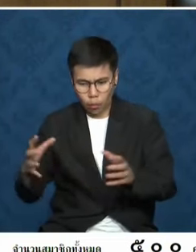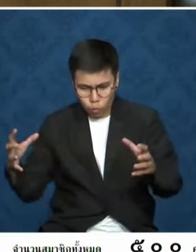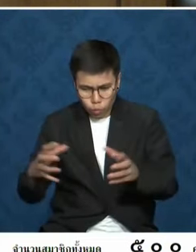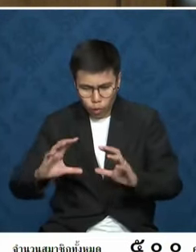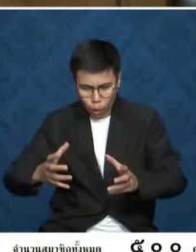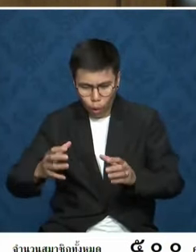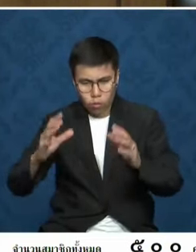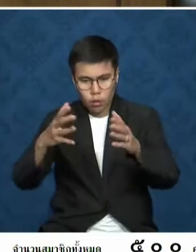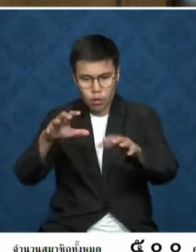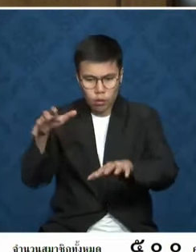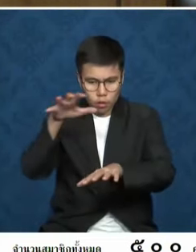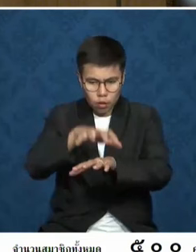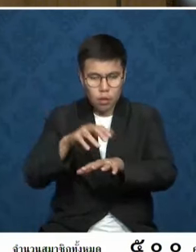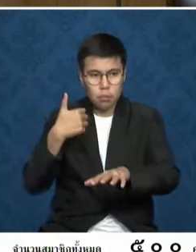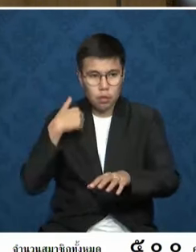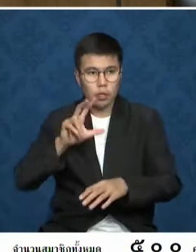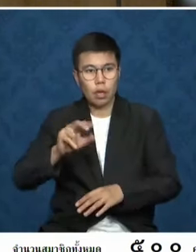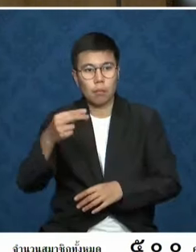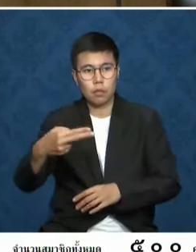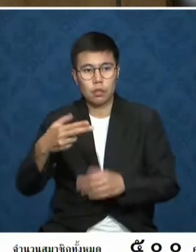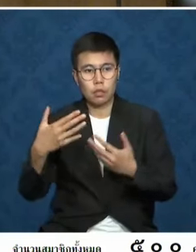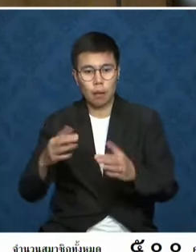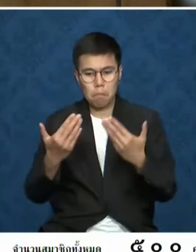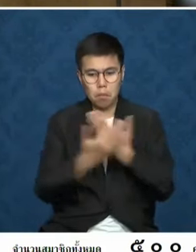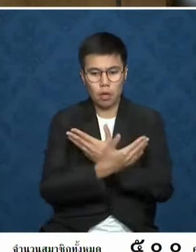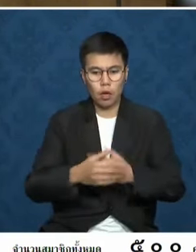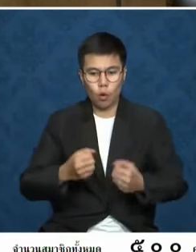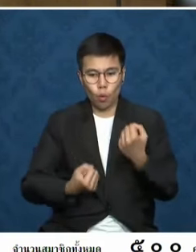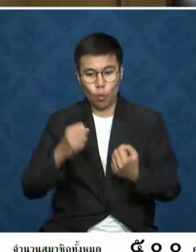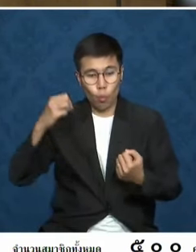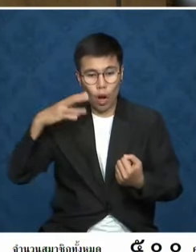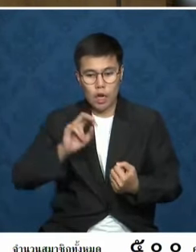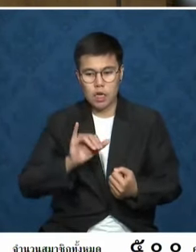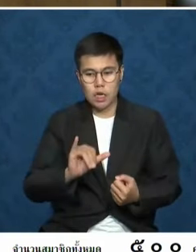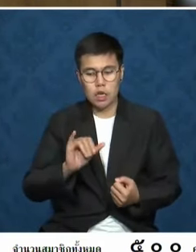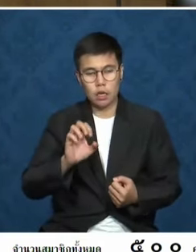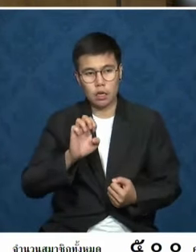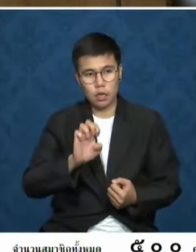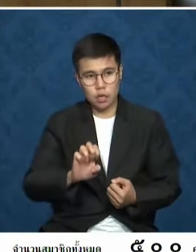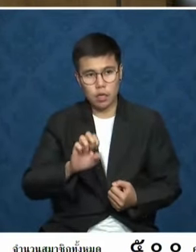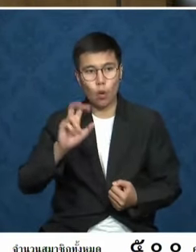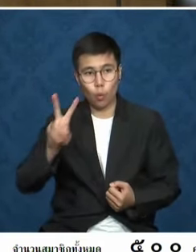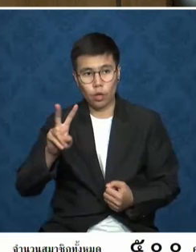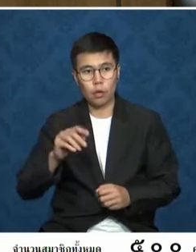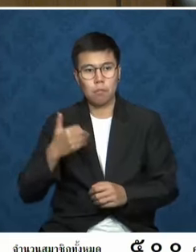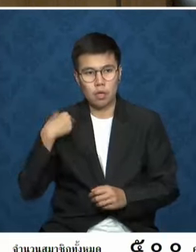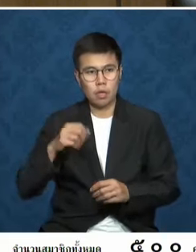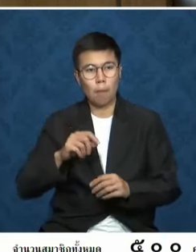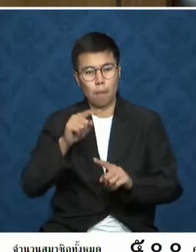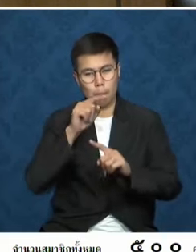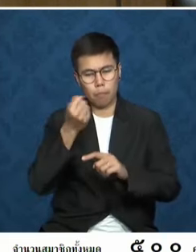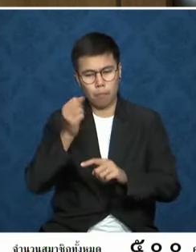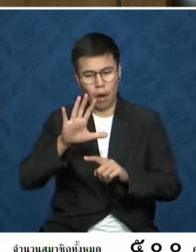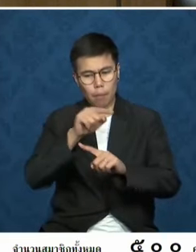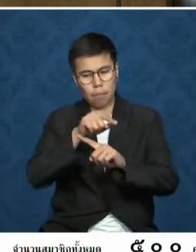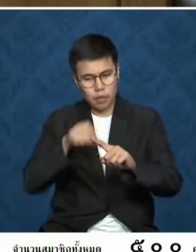อยประมาณสัก 30,000 กวชินพอมาเปรถ EVมีอยประมาณสัก 15% ของ 30,